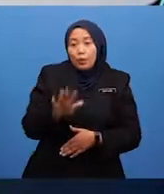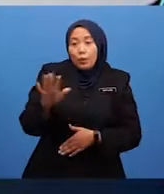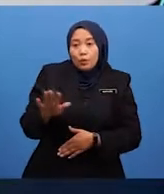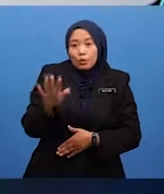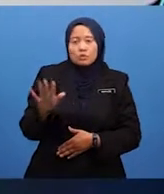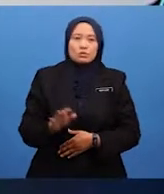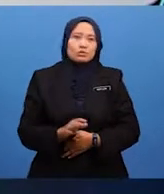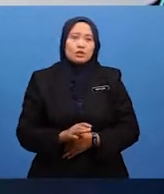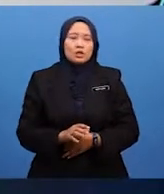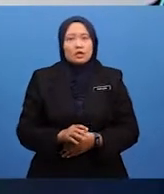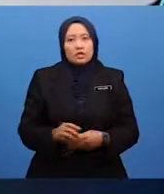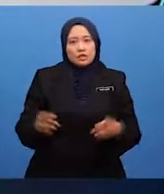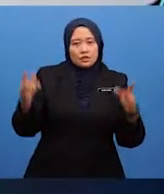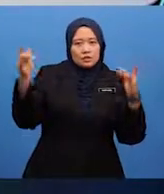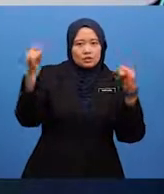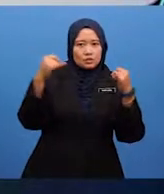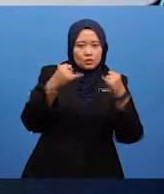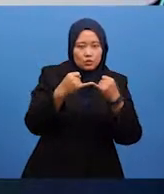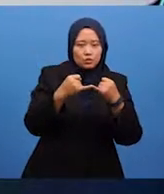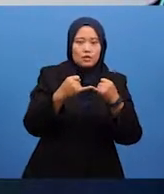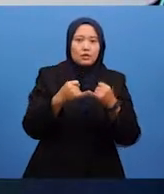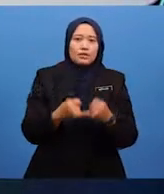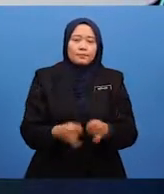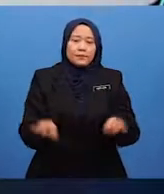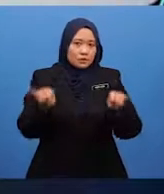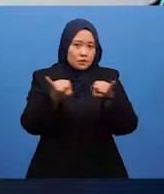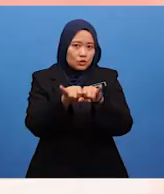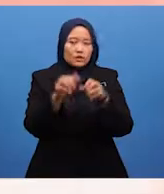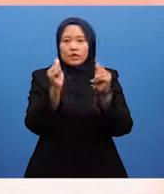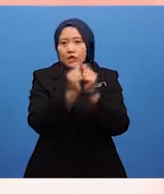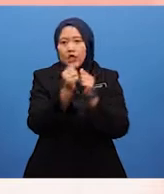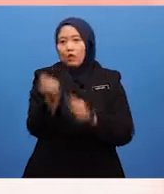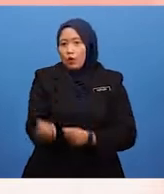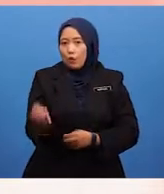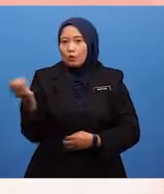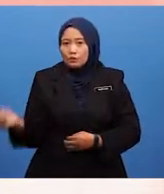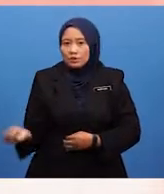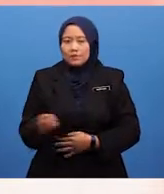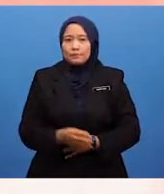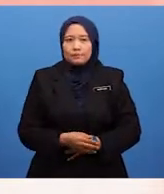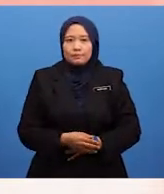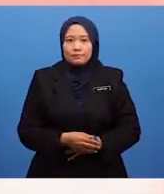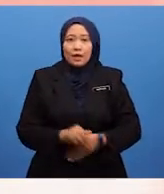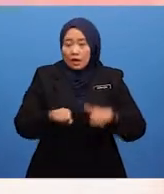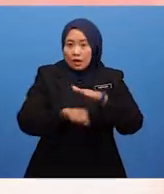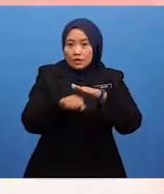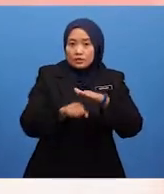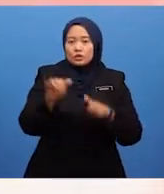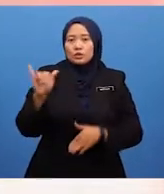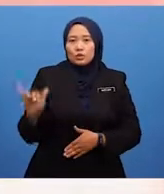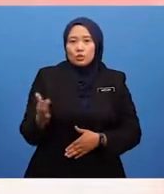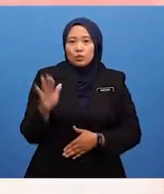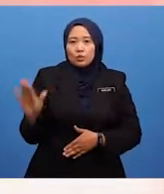dilukis bersesuaian dengan objek betul setia untuk pengetahuan pelajar semua Asa Suzuran dalam lukisan teknik l